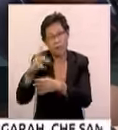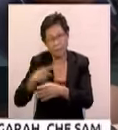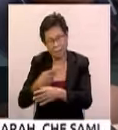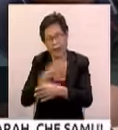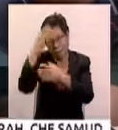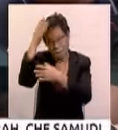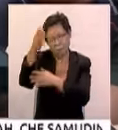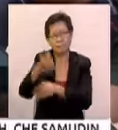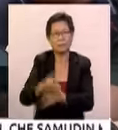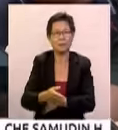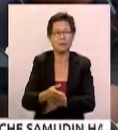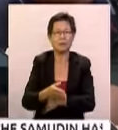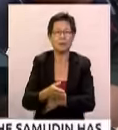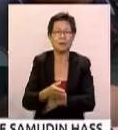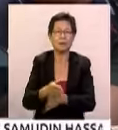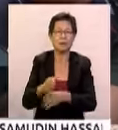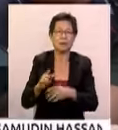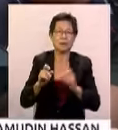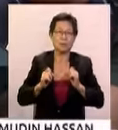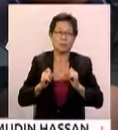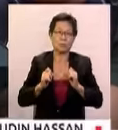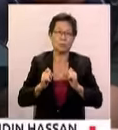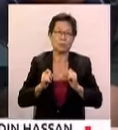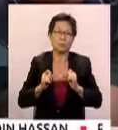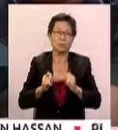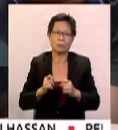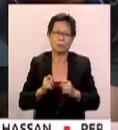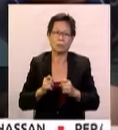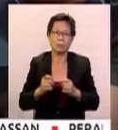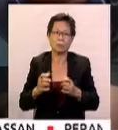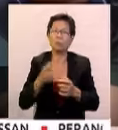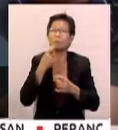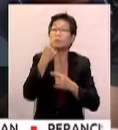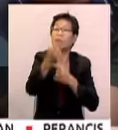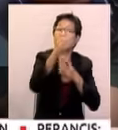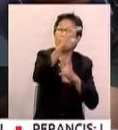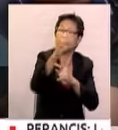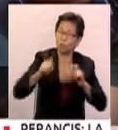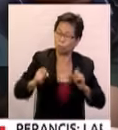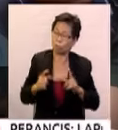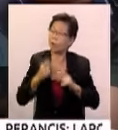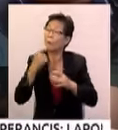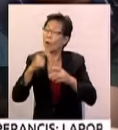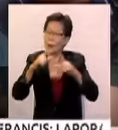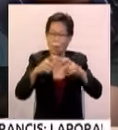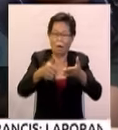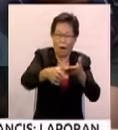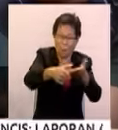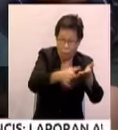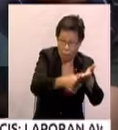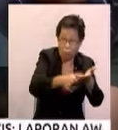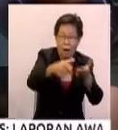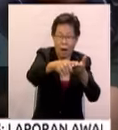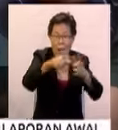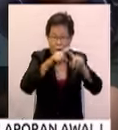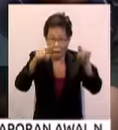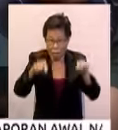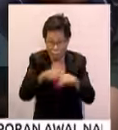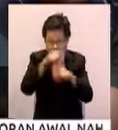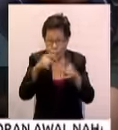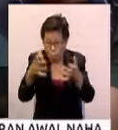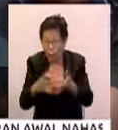kepada orang-orang swasta kalau dia nak mencetakkan envelope ini, boleh uruskan dengan bengkel Negeri Sembilan.